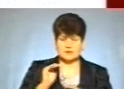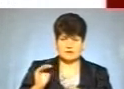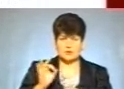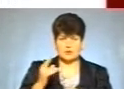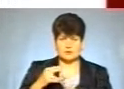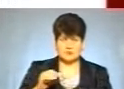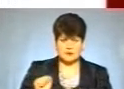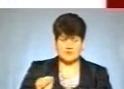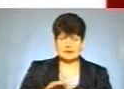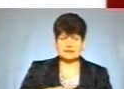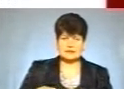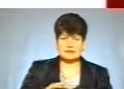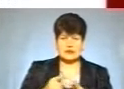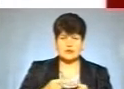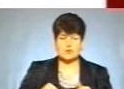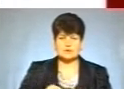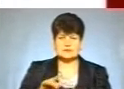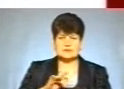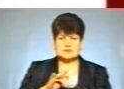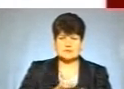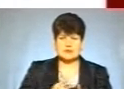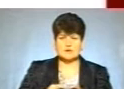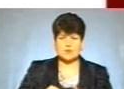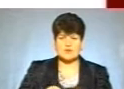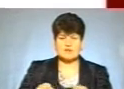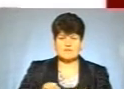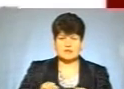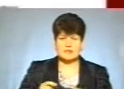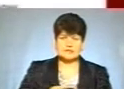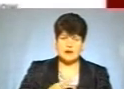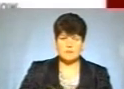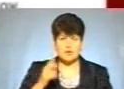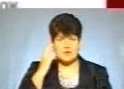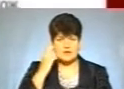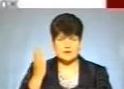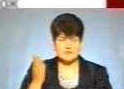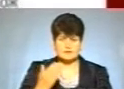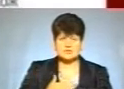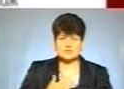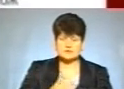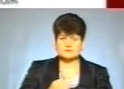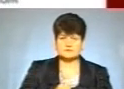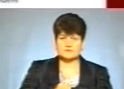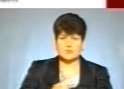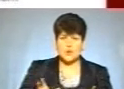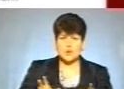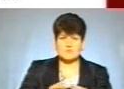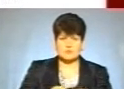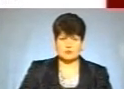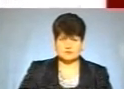ОДА, територіальні органи центральних органів влади або навіть Київ. Частина функцій